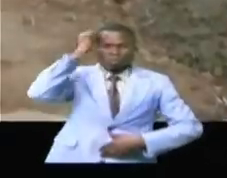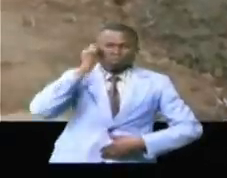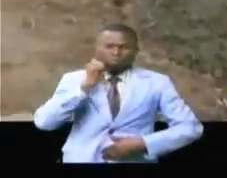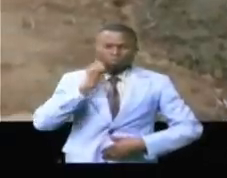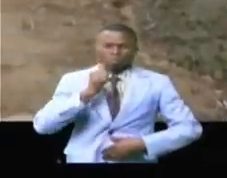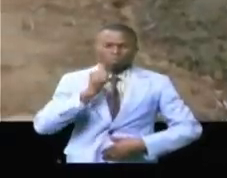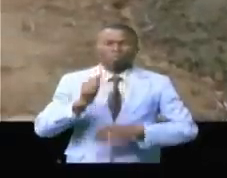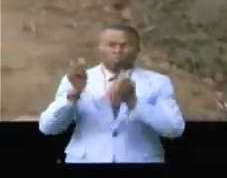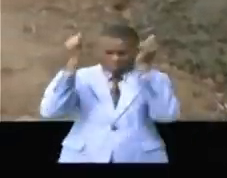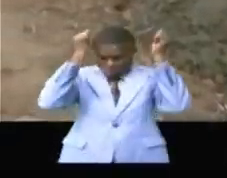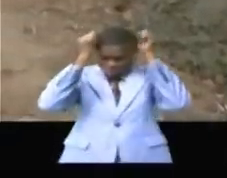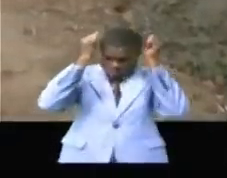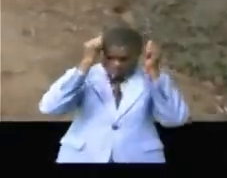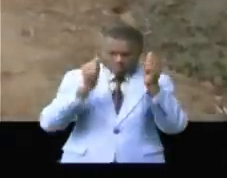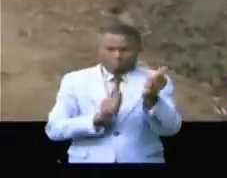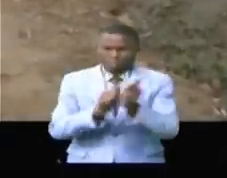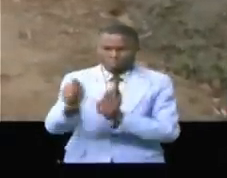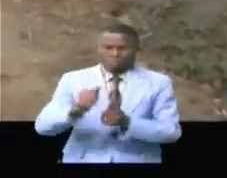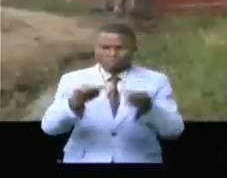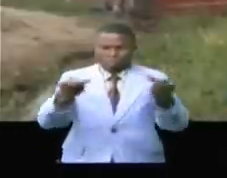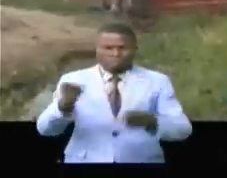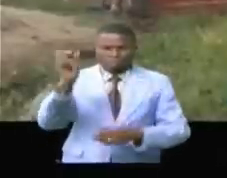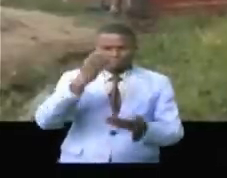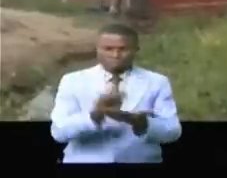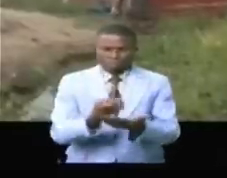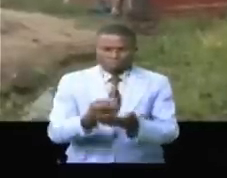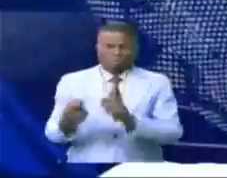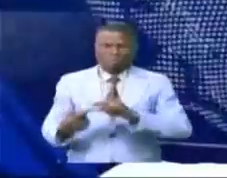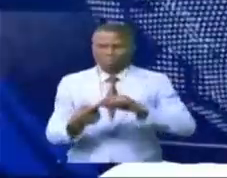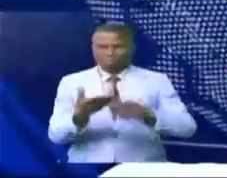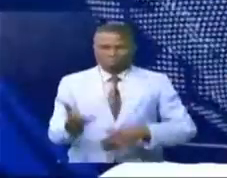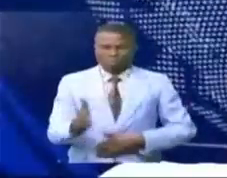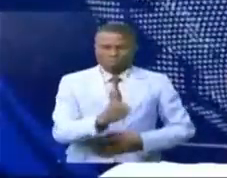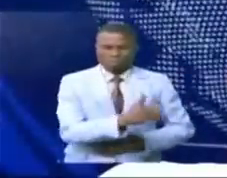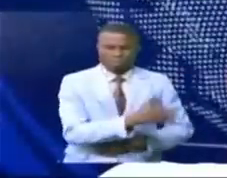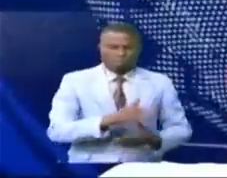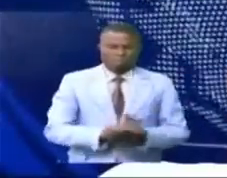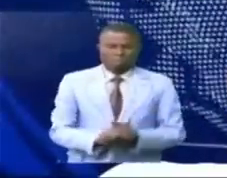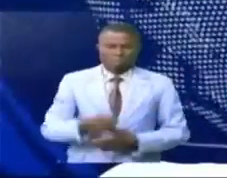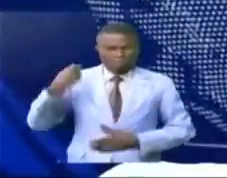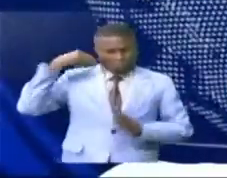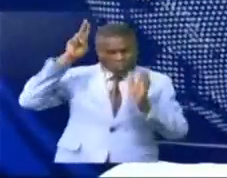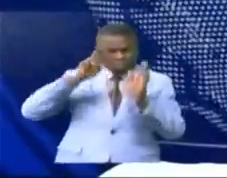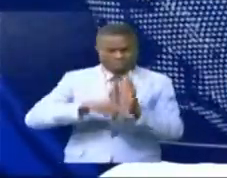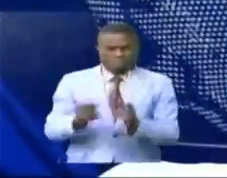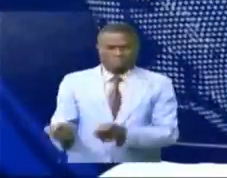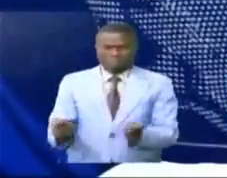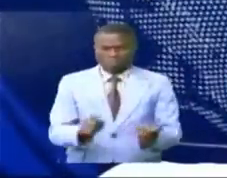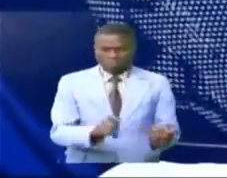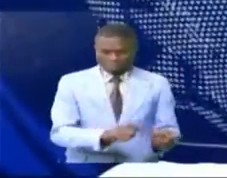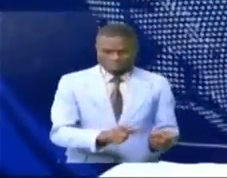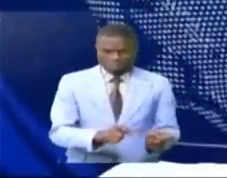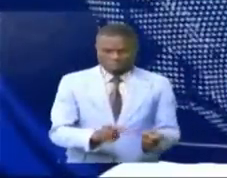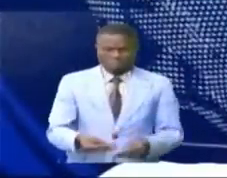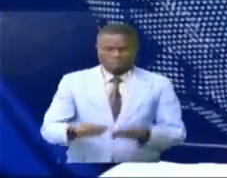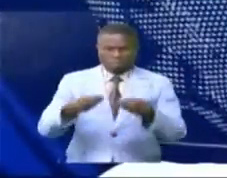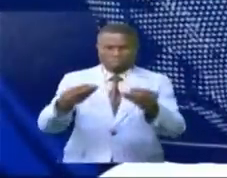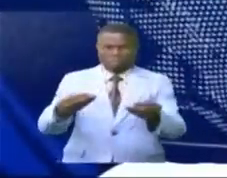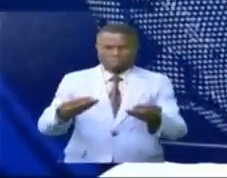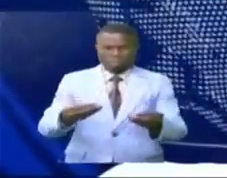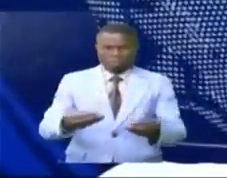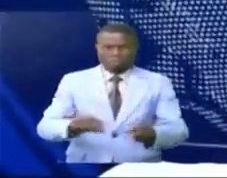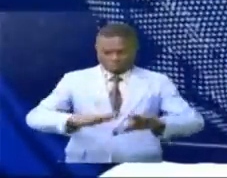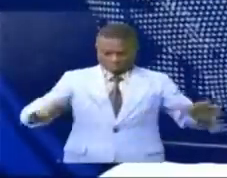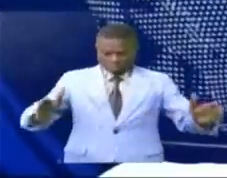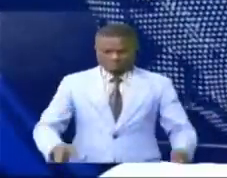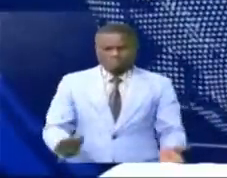voie d'accès traverse la zone économique spéciale. Le gouverneur de Tanganyika a procédé à la remise de pupitres